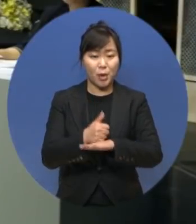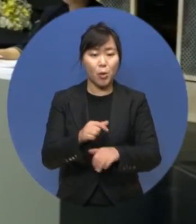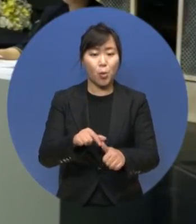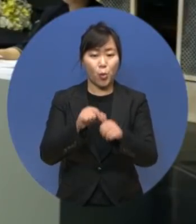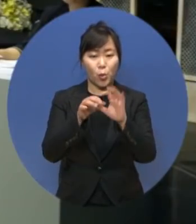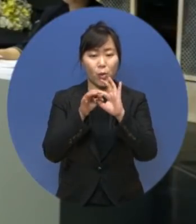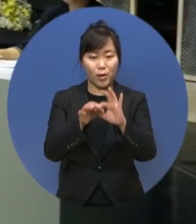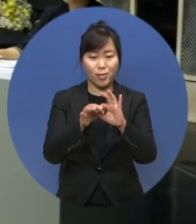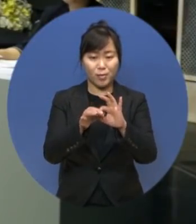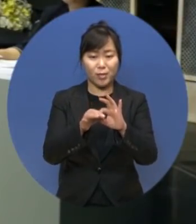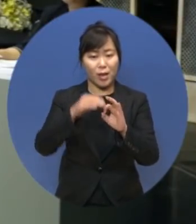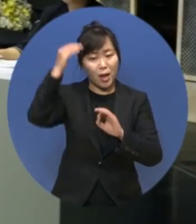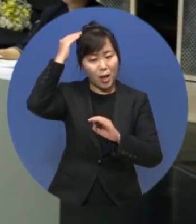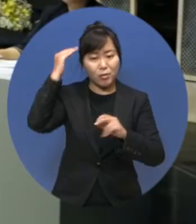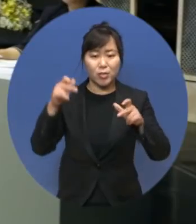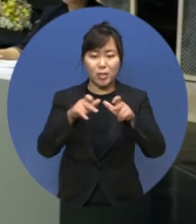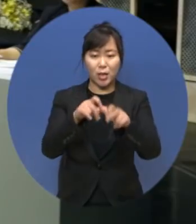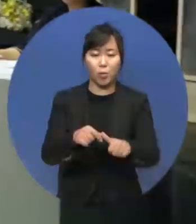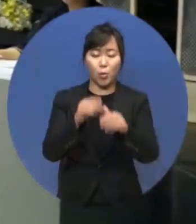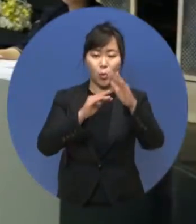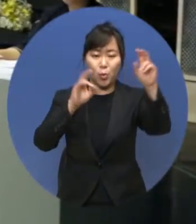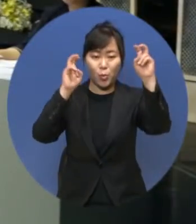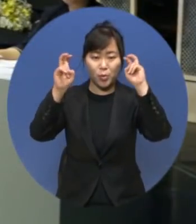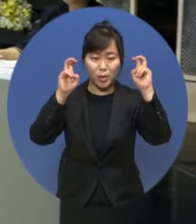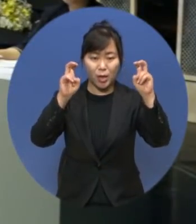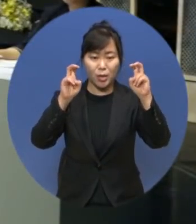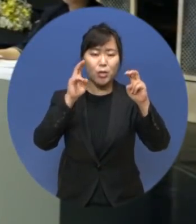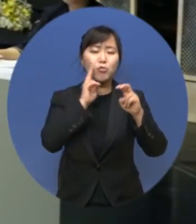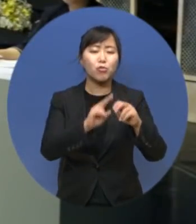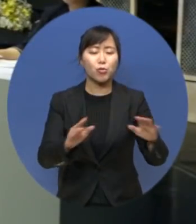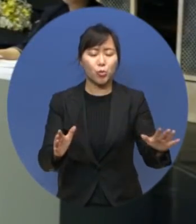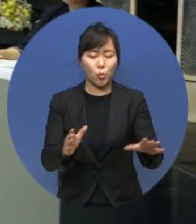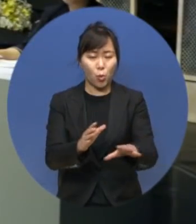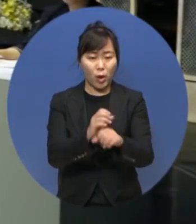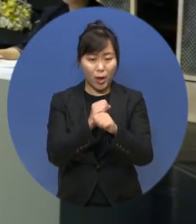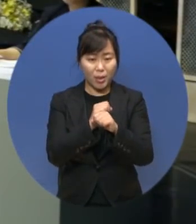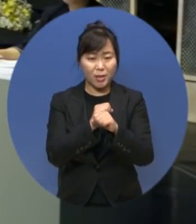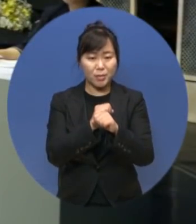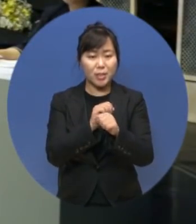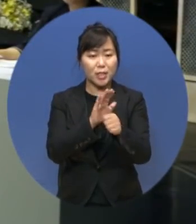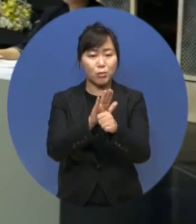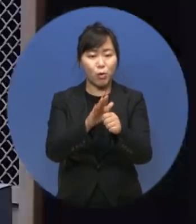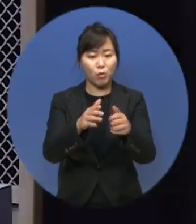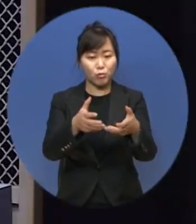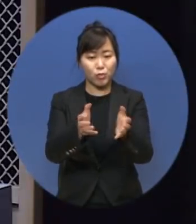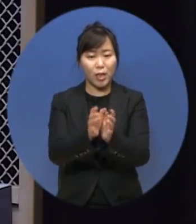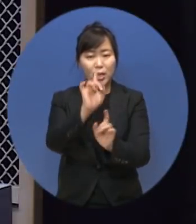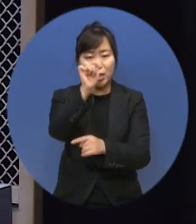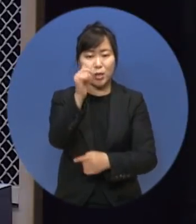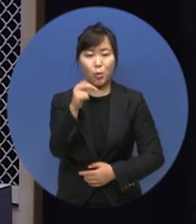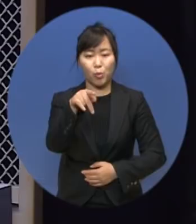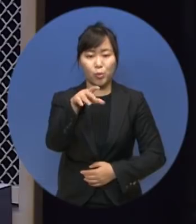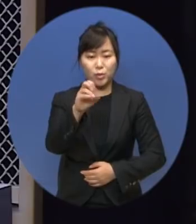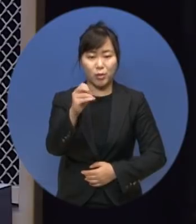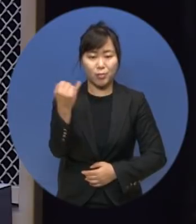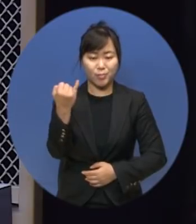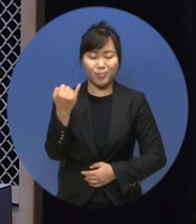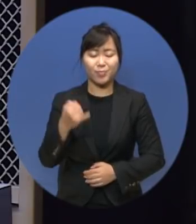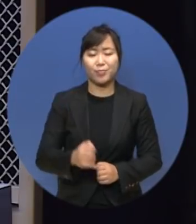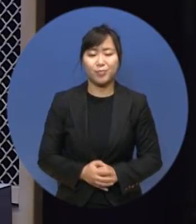고용 분야를 대표해서 한국장애인고용공단 중증통합지원국의 이효성 국장님 자리에